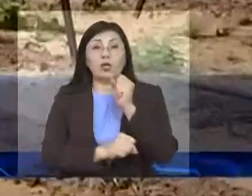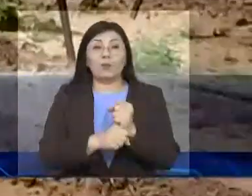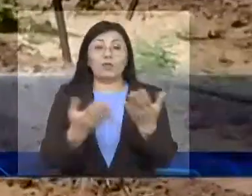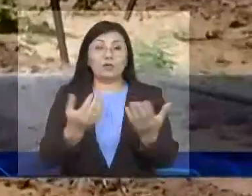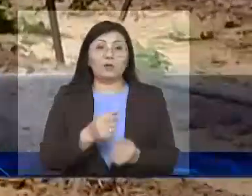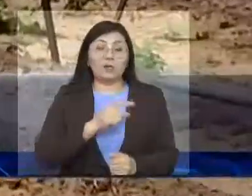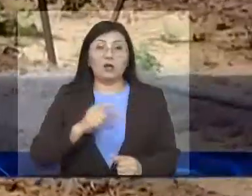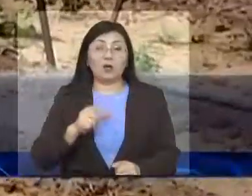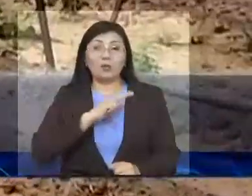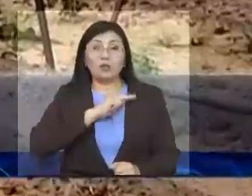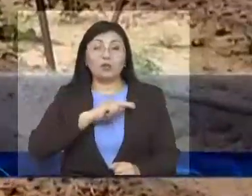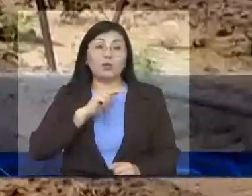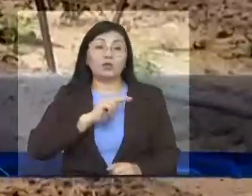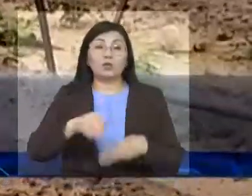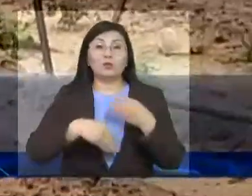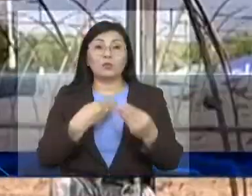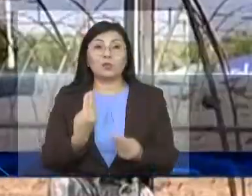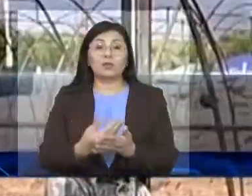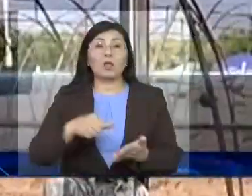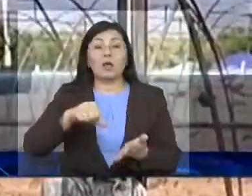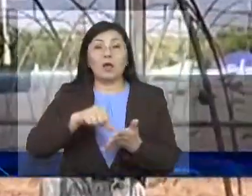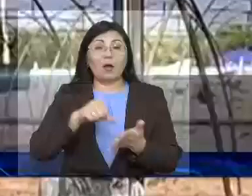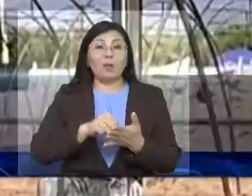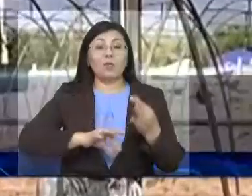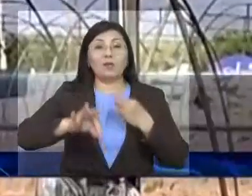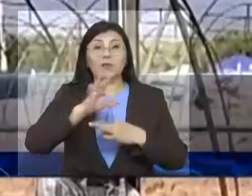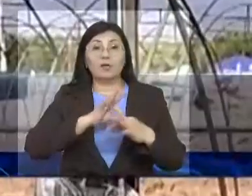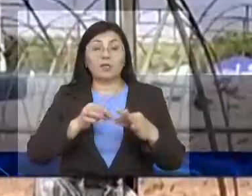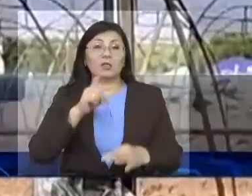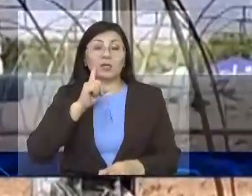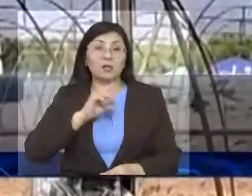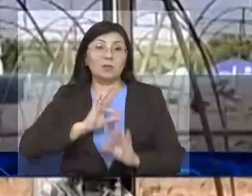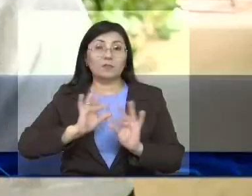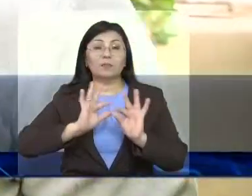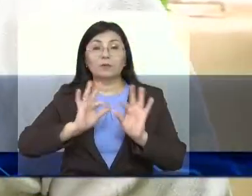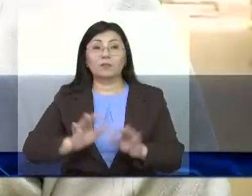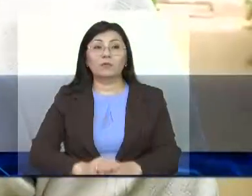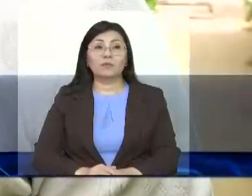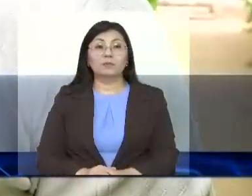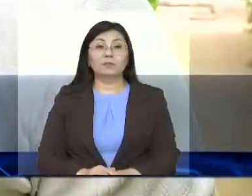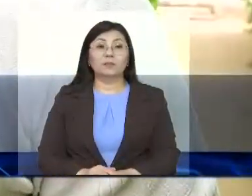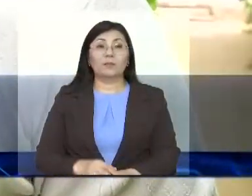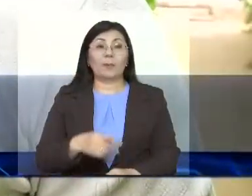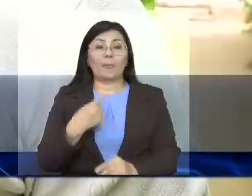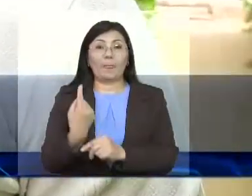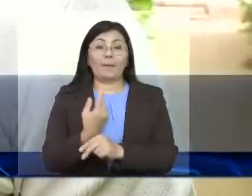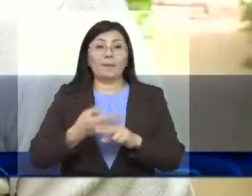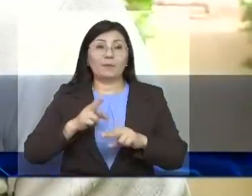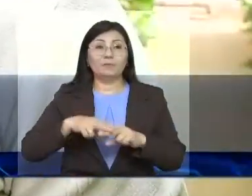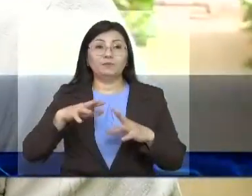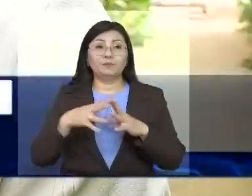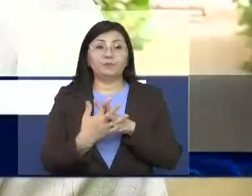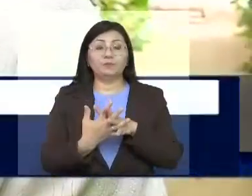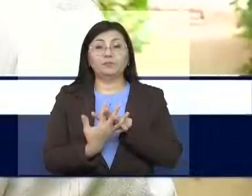ауыл тұрғындарында жұмыспен қамтымақ. Жоба қатысушысы жобаның тиімді тұстарын да тілге тиек етті. Біріншіден, бұл ауыл тұстап